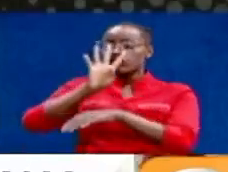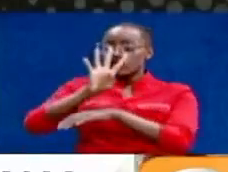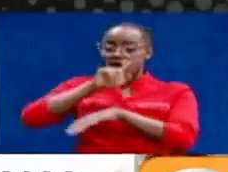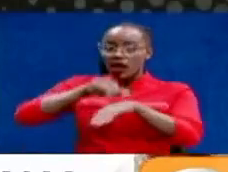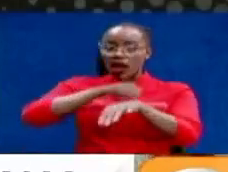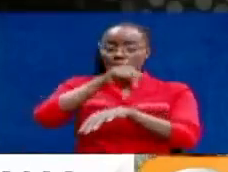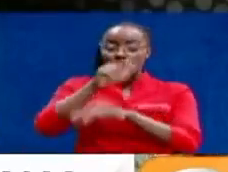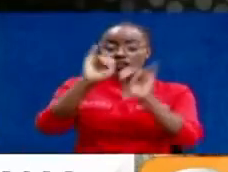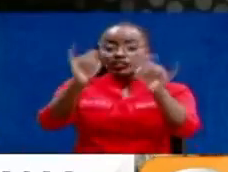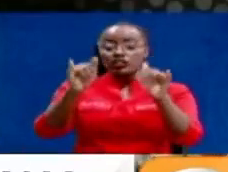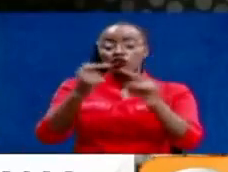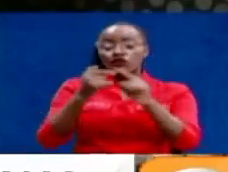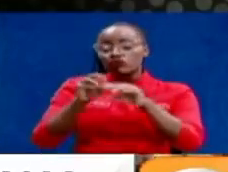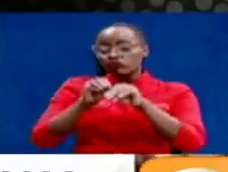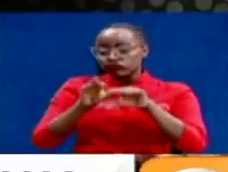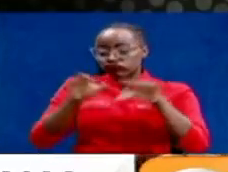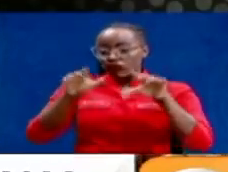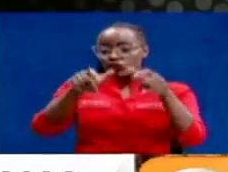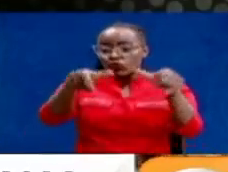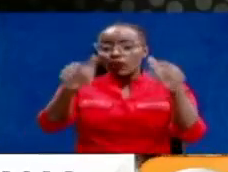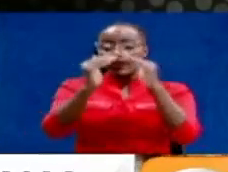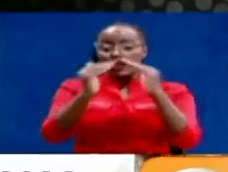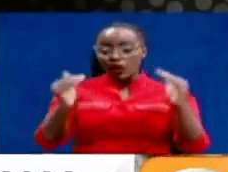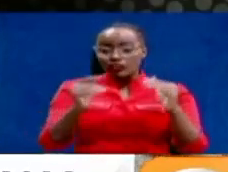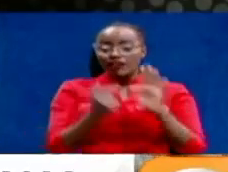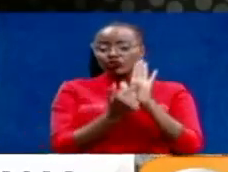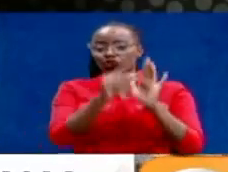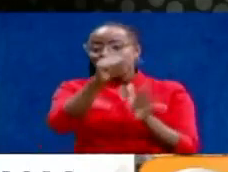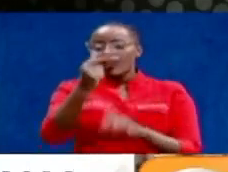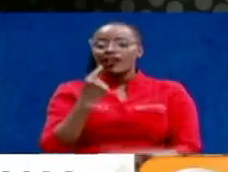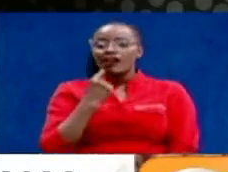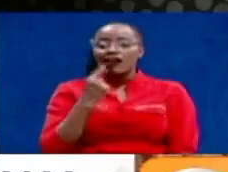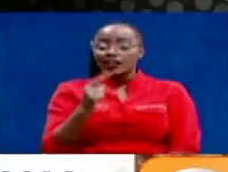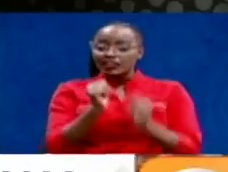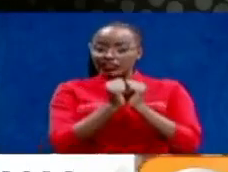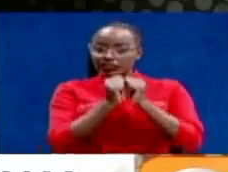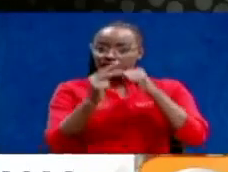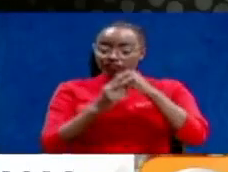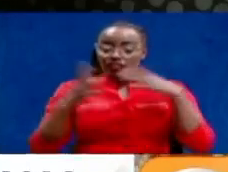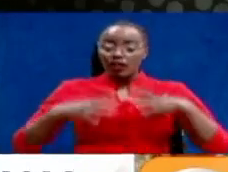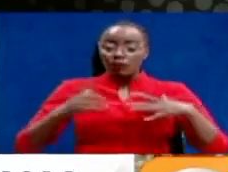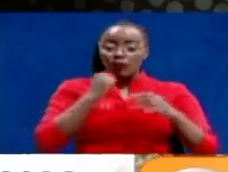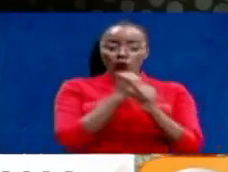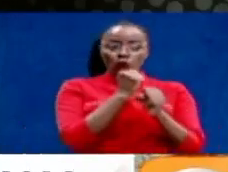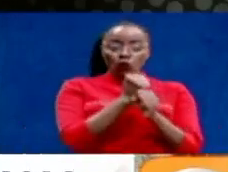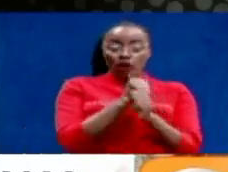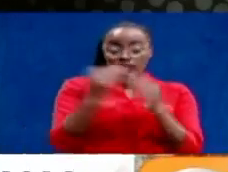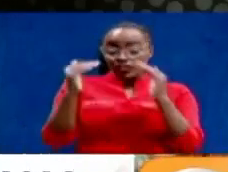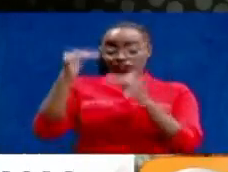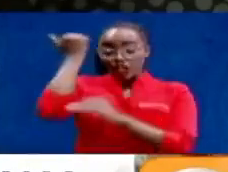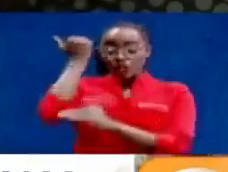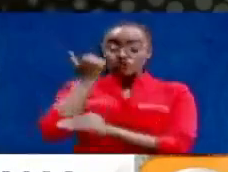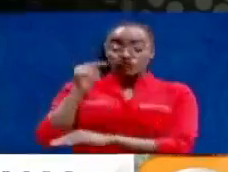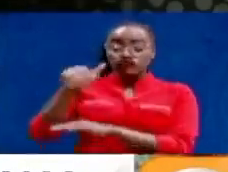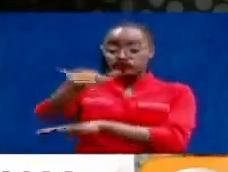zilizopita. Taarifa kwa vyombo vya habari pia imeashiria kuwa watu wengine 118 ambao ni wafanyikazi wa mahakama mjini